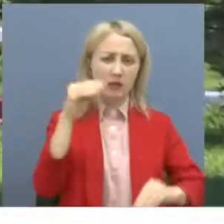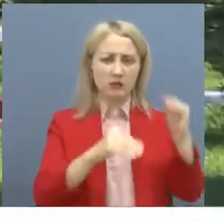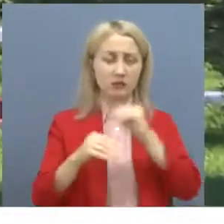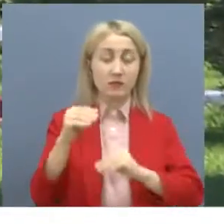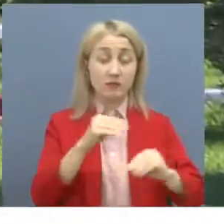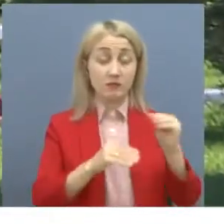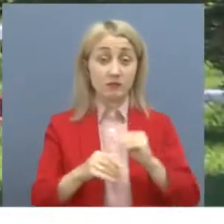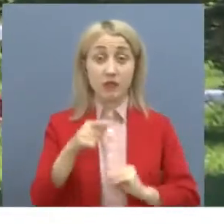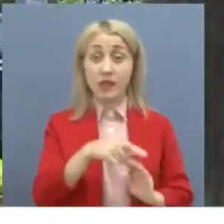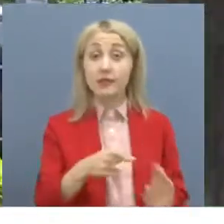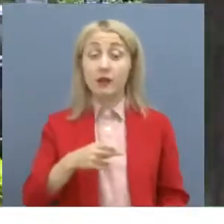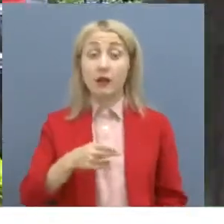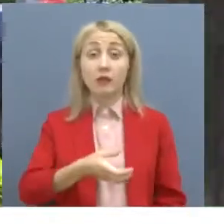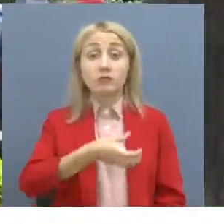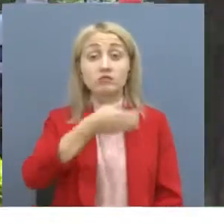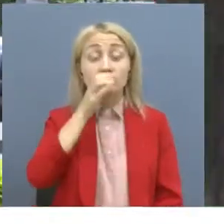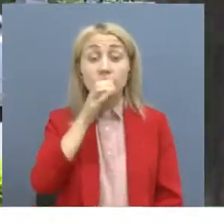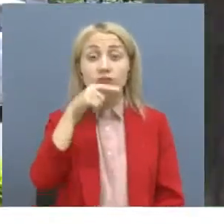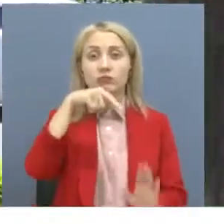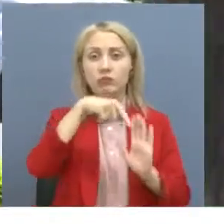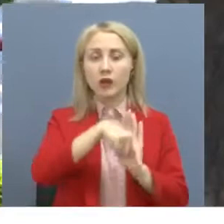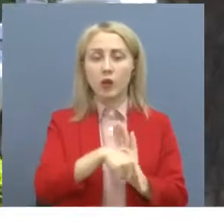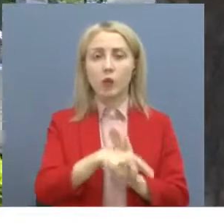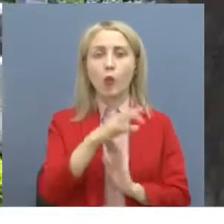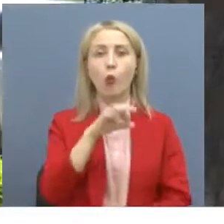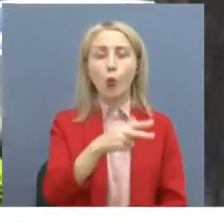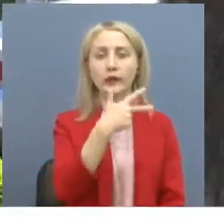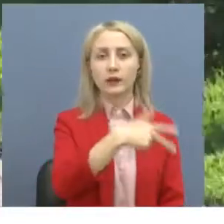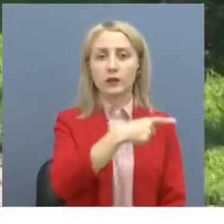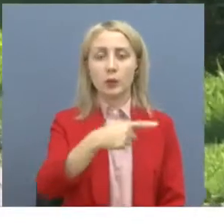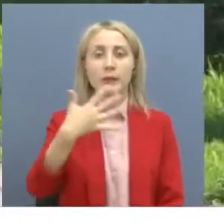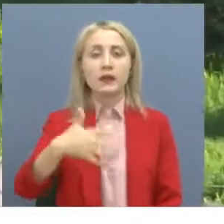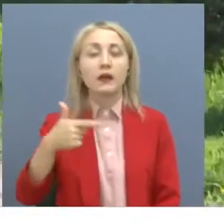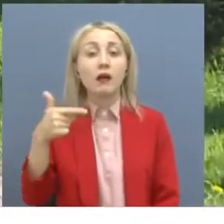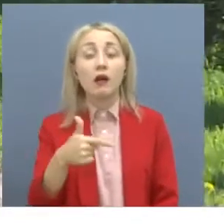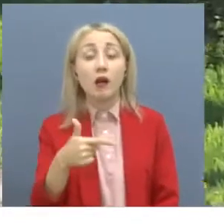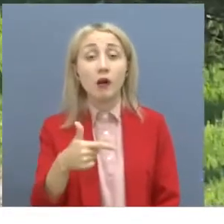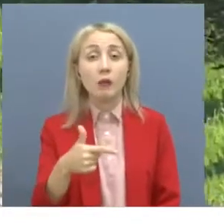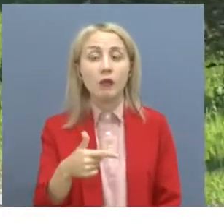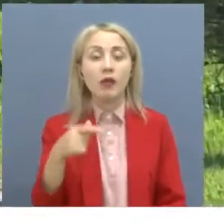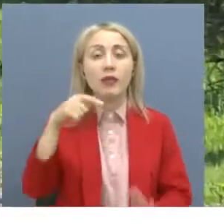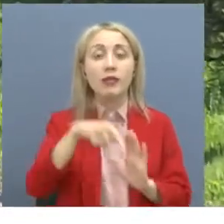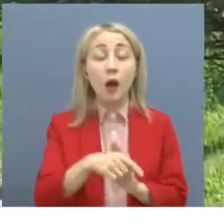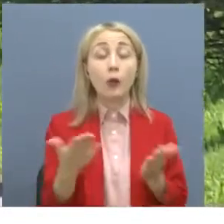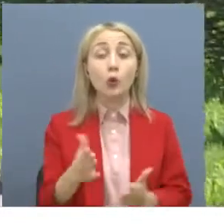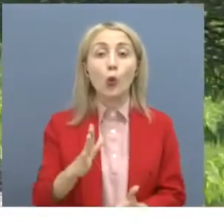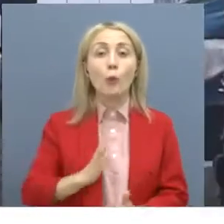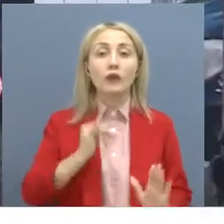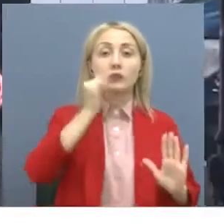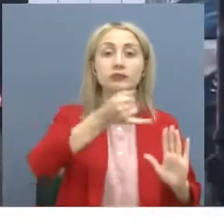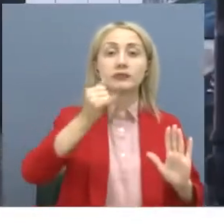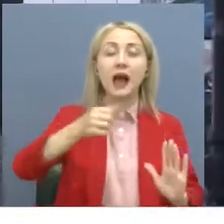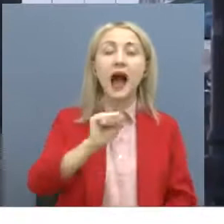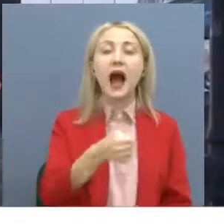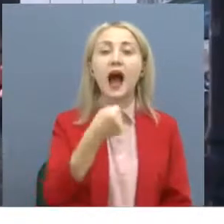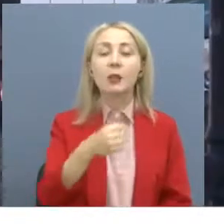өлтіру үшін жеткілікті. Ал атбасарлық сусында бұл шекті мөлшерден 20 есе артық болған. Жауапты ведомство өкілдері ақмолалықтарға